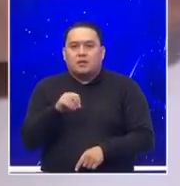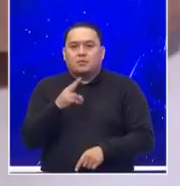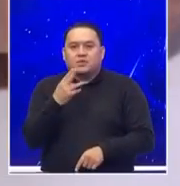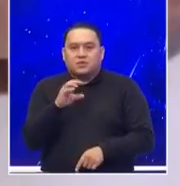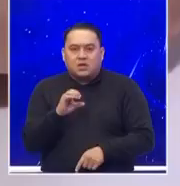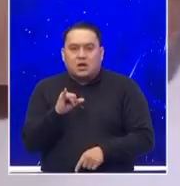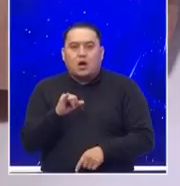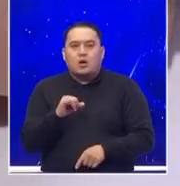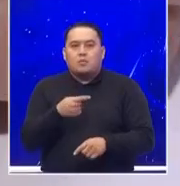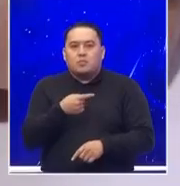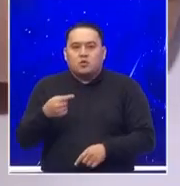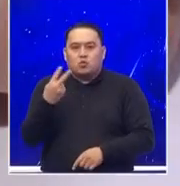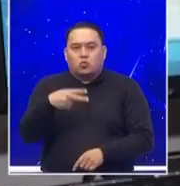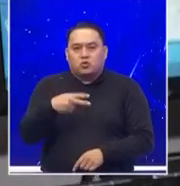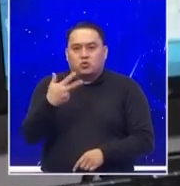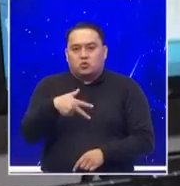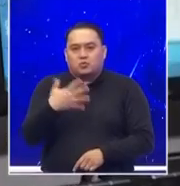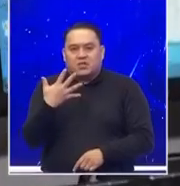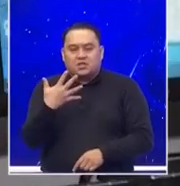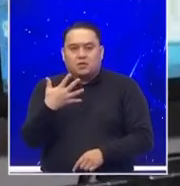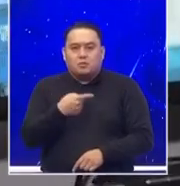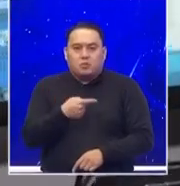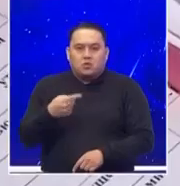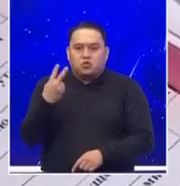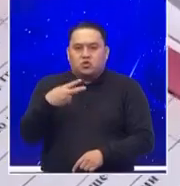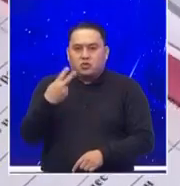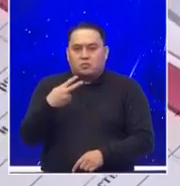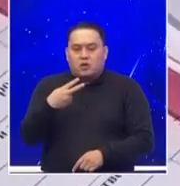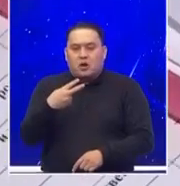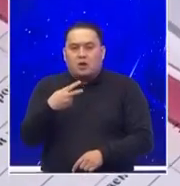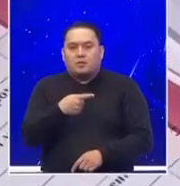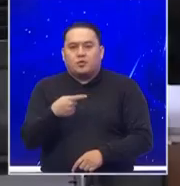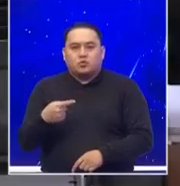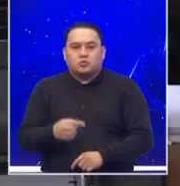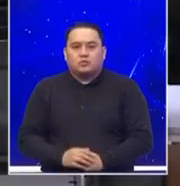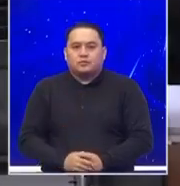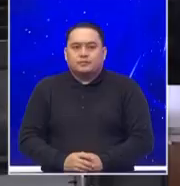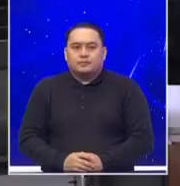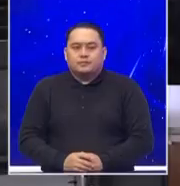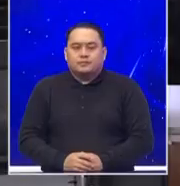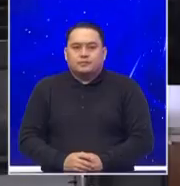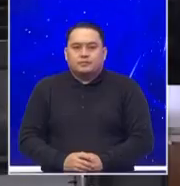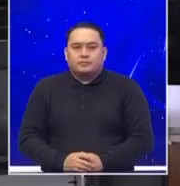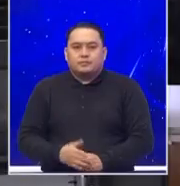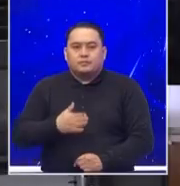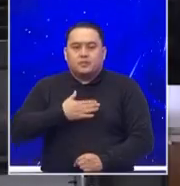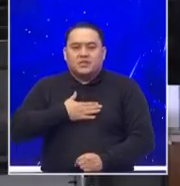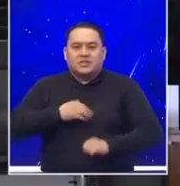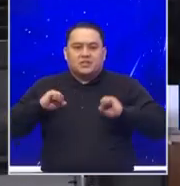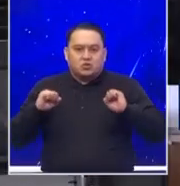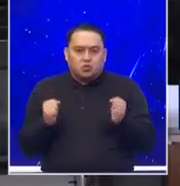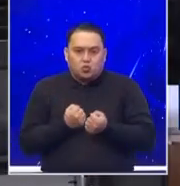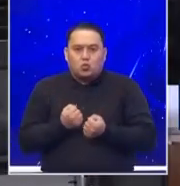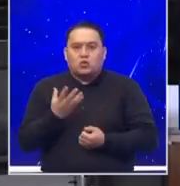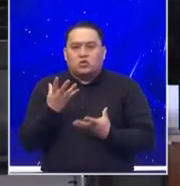елді мекенде түнде -35 градус, ал күндіз -20 градустан көтерілер емес. Қатты суық бізге келе жатыр, арктикалық